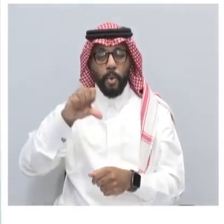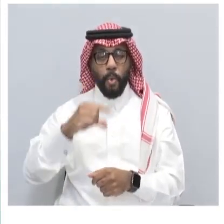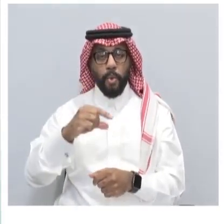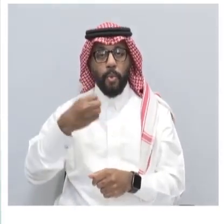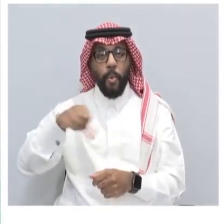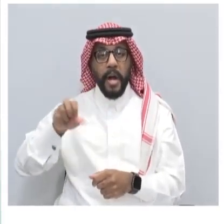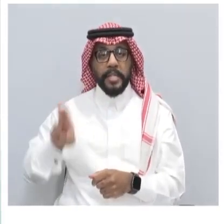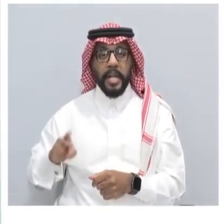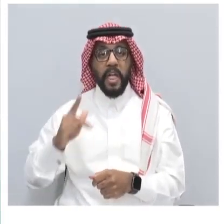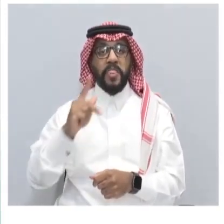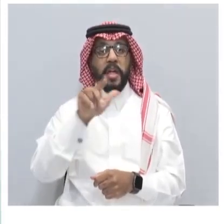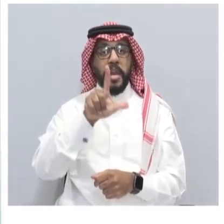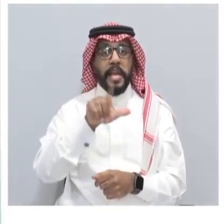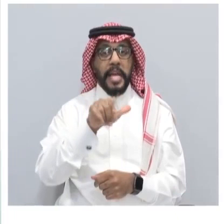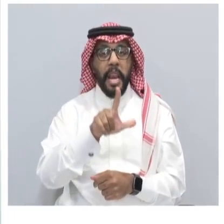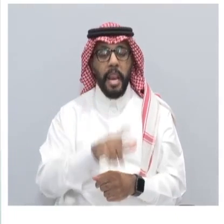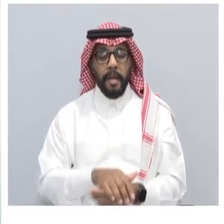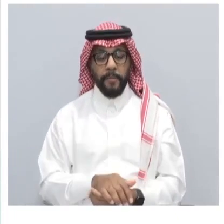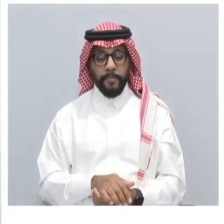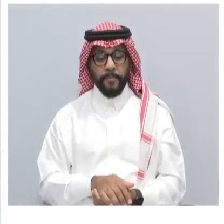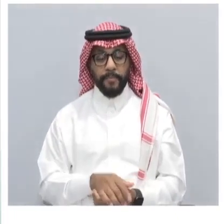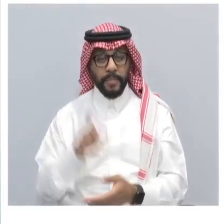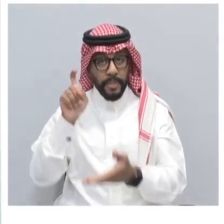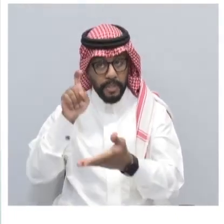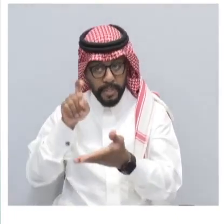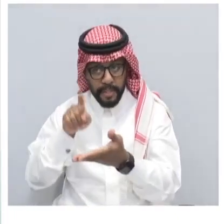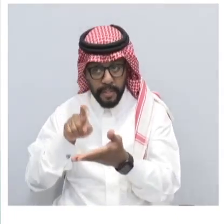نلاحظ هنا النقر على حد الصفحه